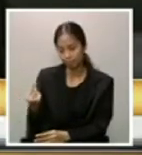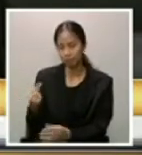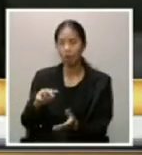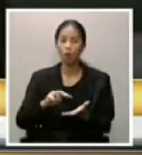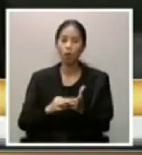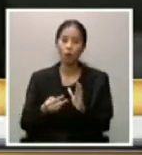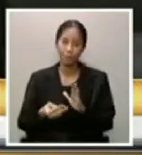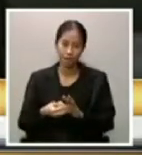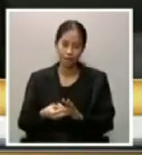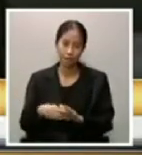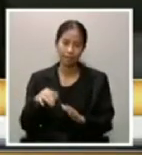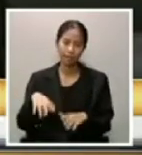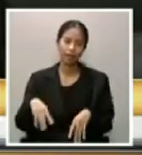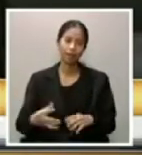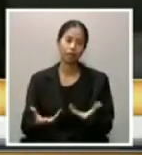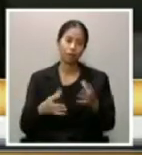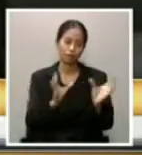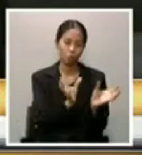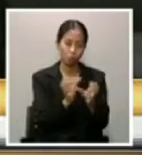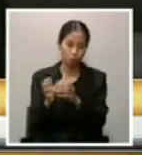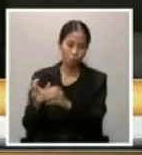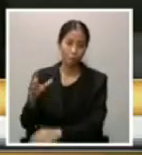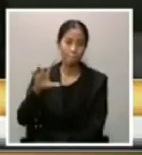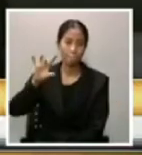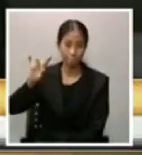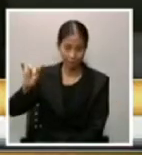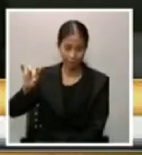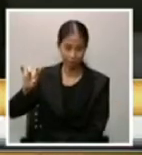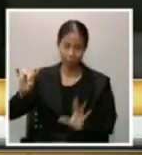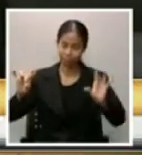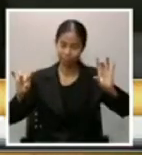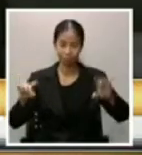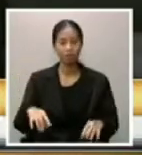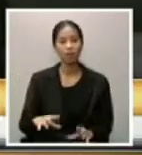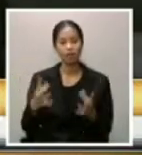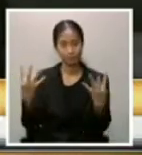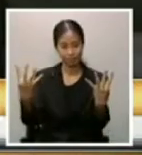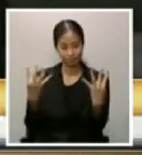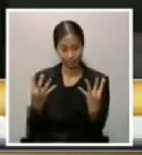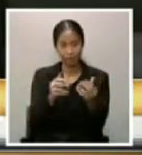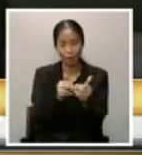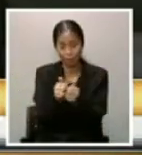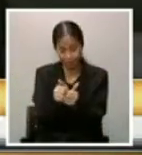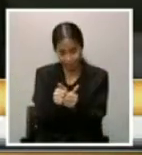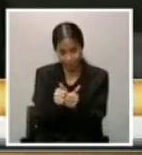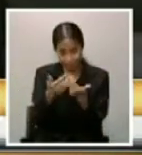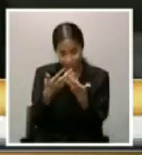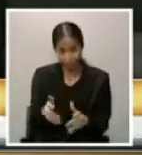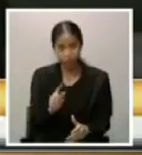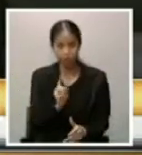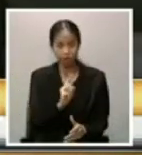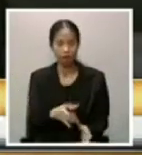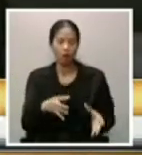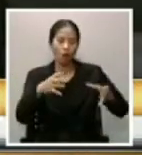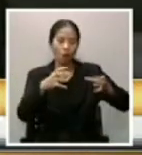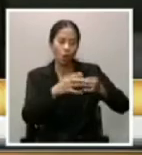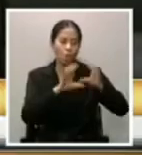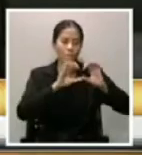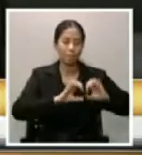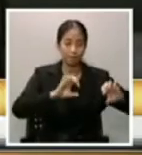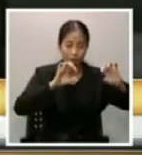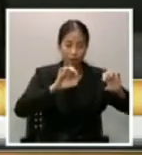ค8พรรคการเมืองที่ทั้ง8พรรคก็นับเป็นคู่แข่งขันทางการเมืองอยู่แล้วและเป็นคู่แข่งสำคัญจากฝากพรรคร่วมรัฐบาลและฝากพรร